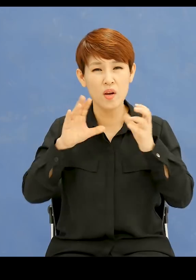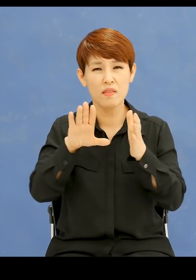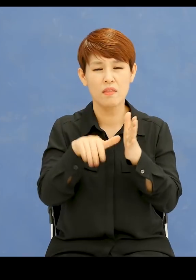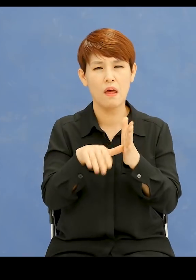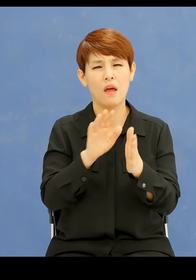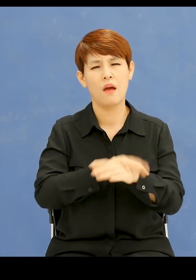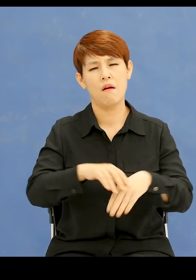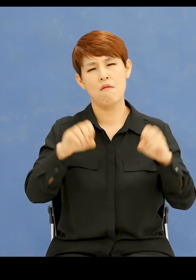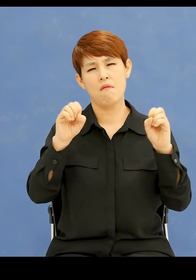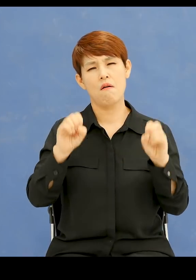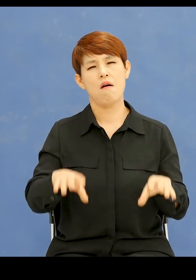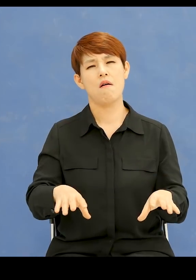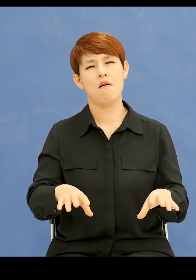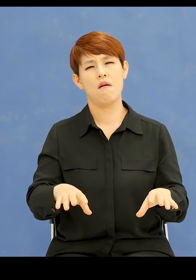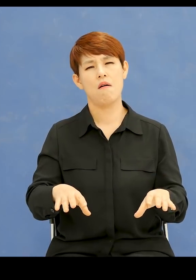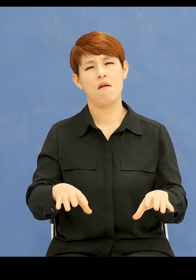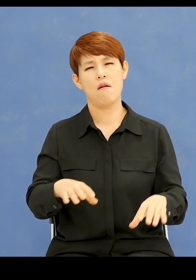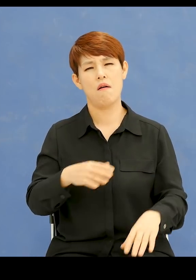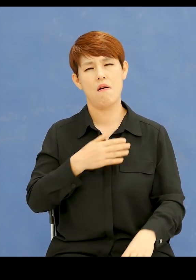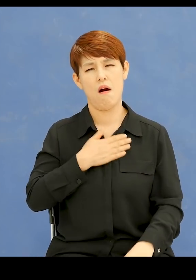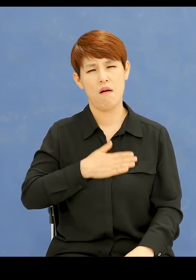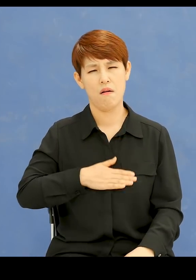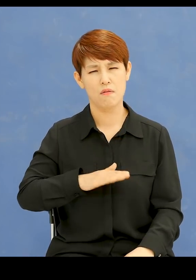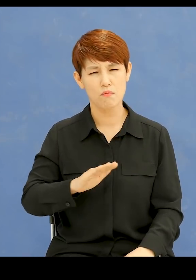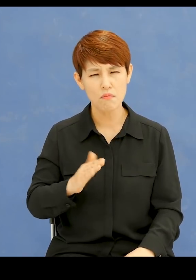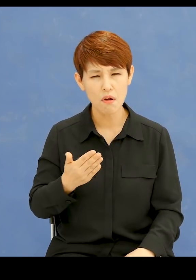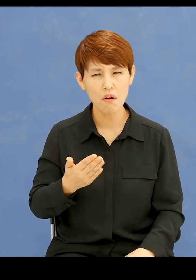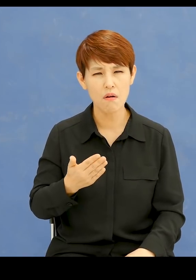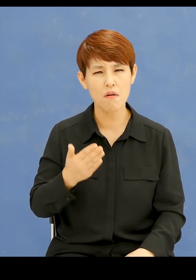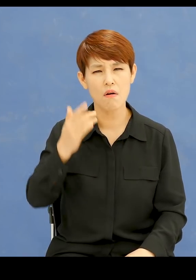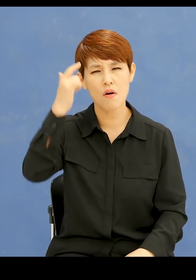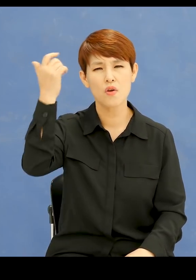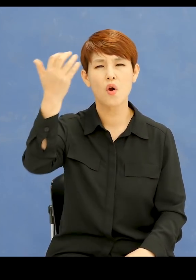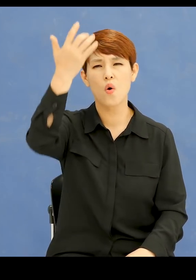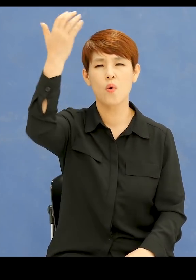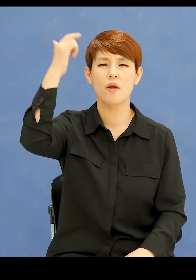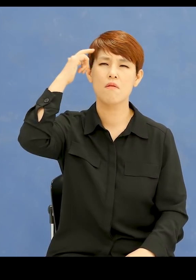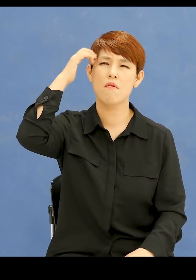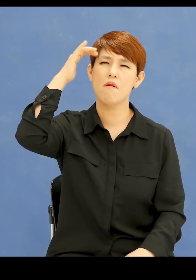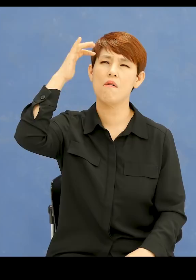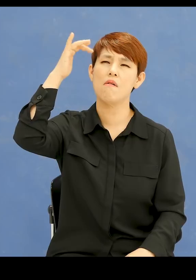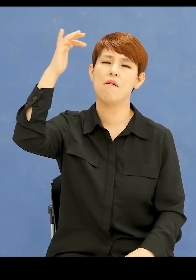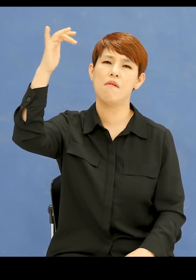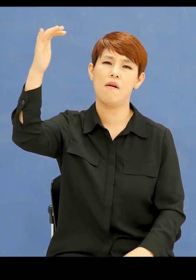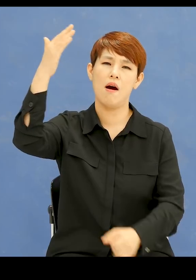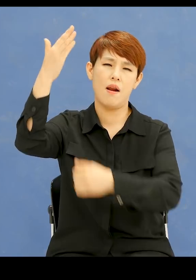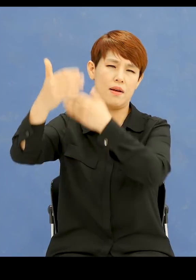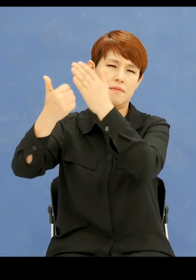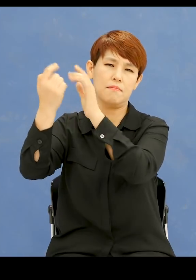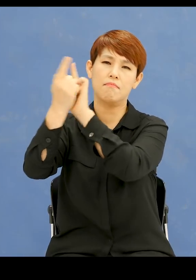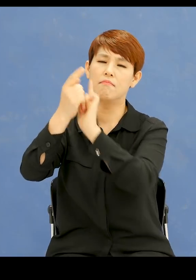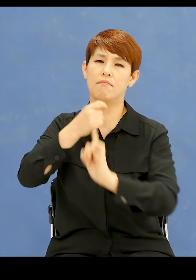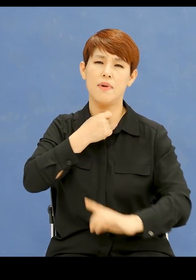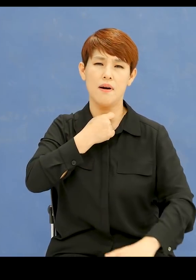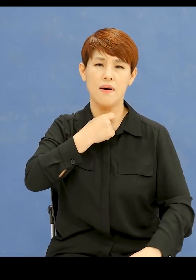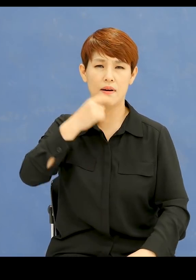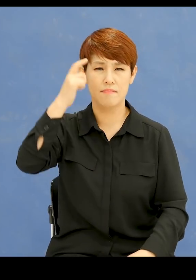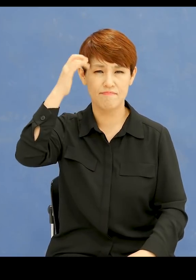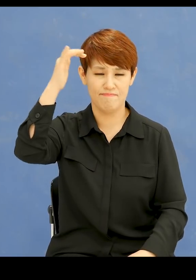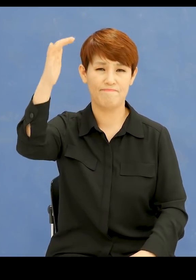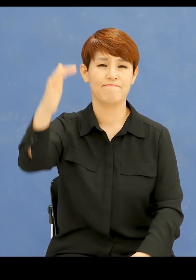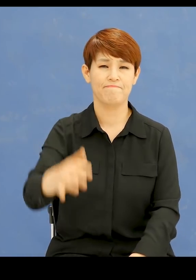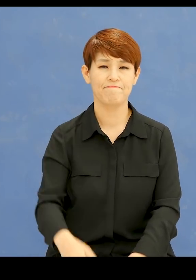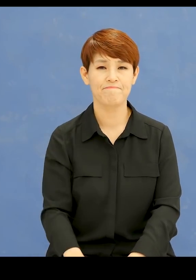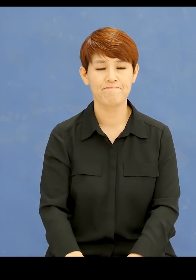그런 사상이 어떻게 보면은 더 영혼의 갈망으로 그래서 오히려 더 하나님을 찾게 되는 분명히 그게 계기가 됐을 거라고